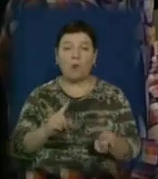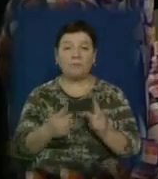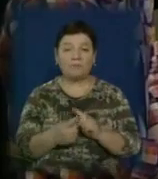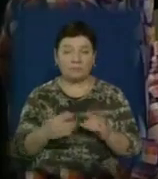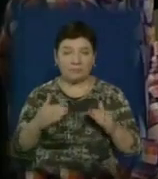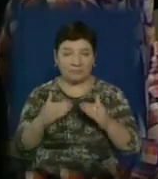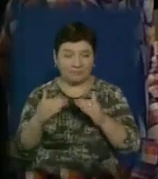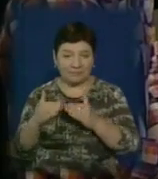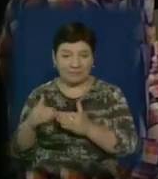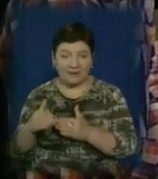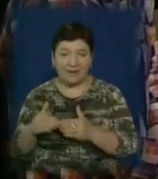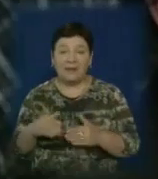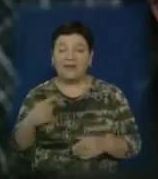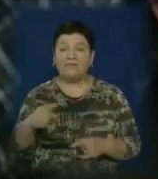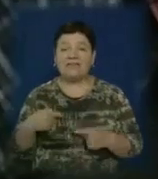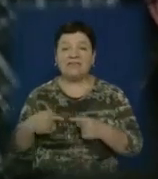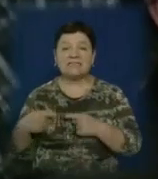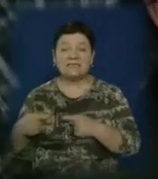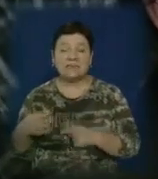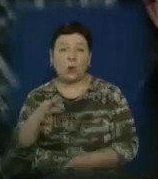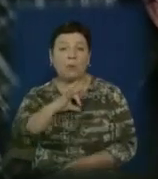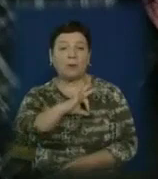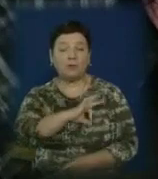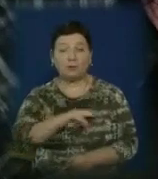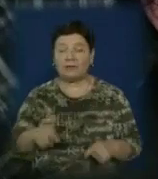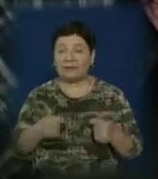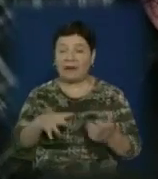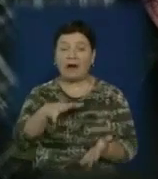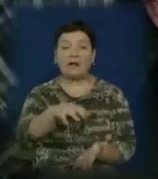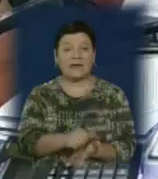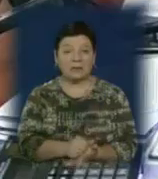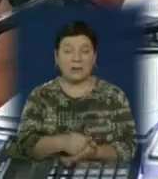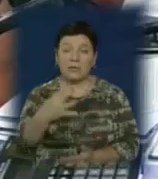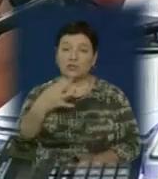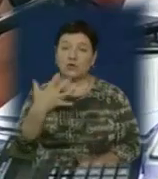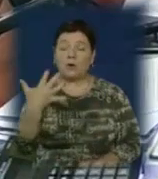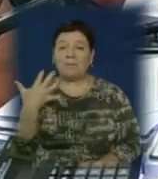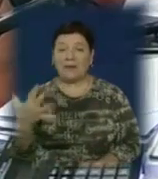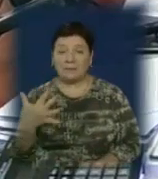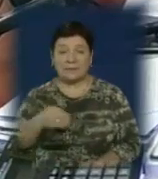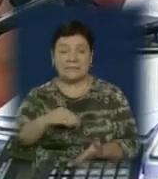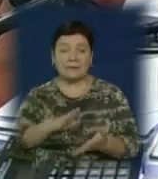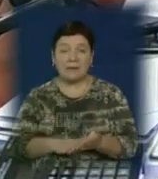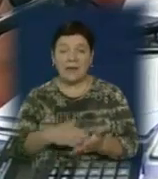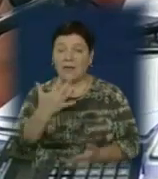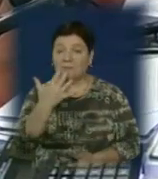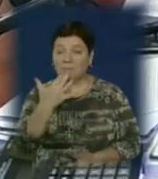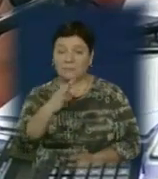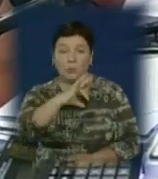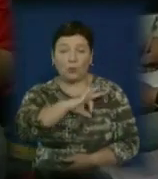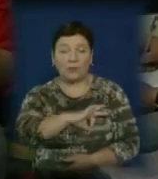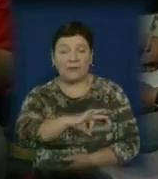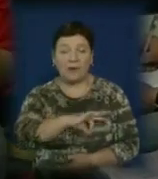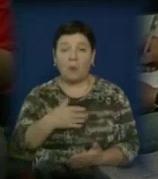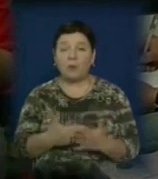та рухомого майна, від інвестиційного прибутку, надання майна в оренду. 45 краян задекларували іноземні доходи на загальну